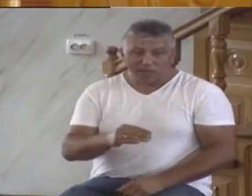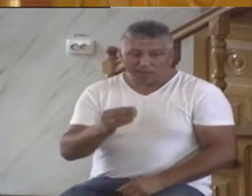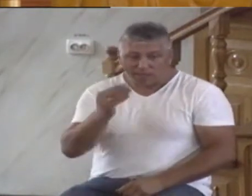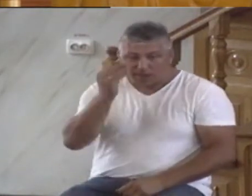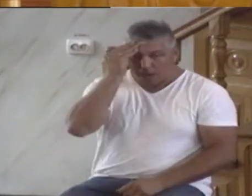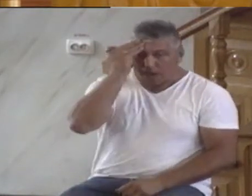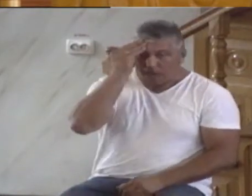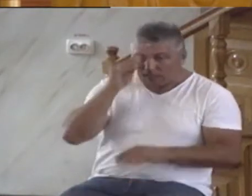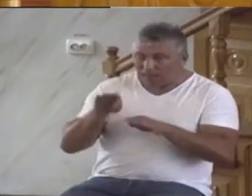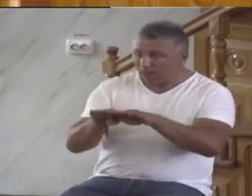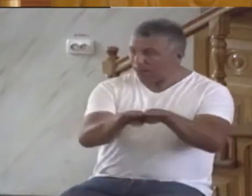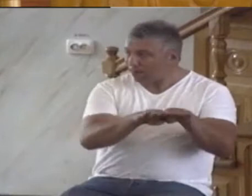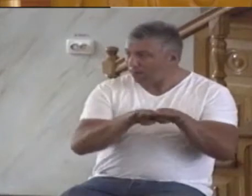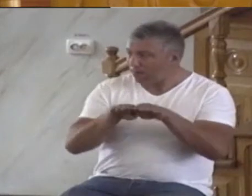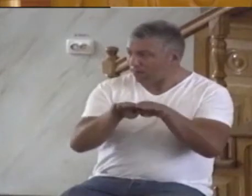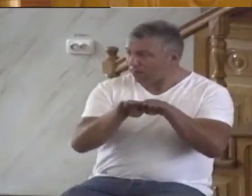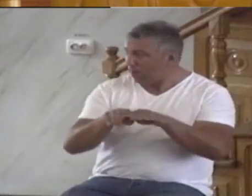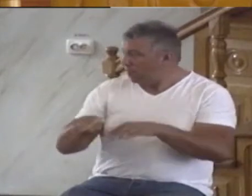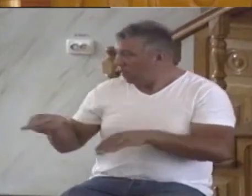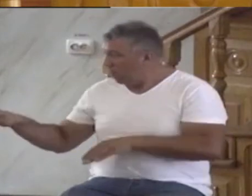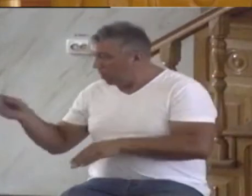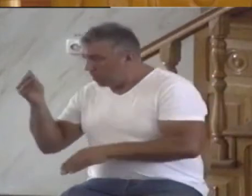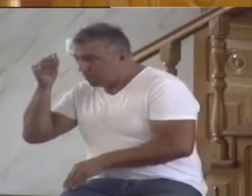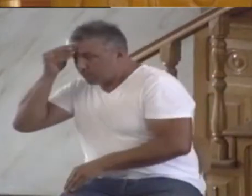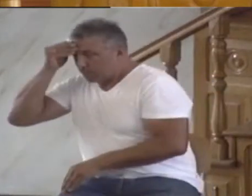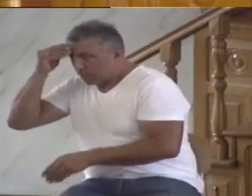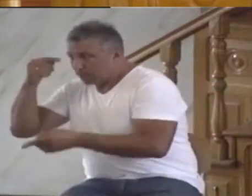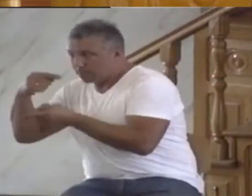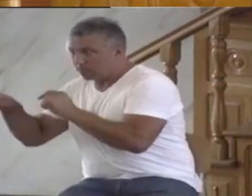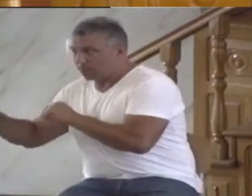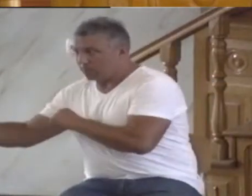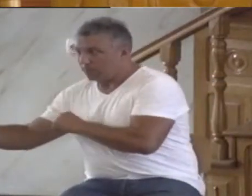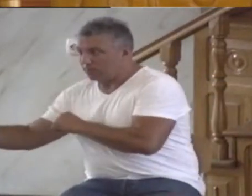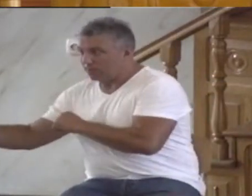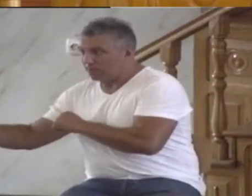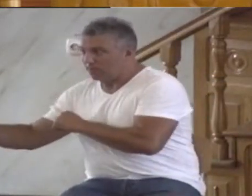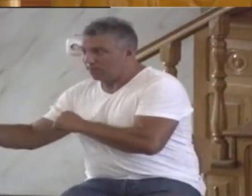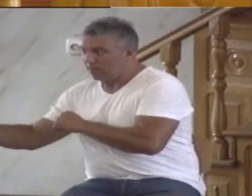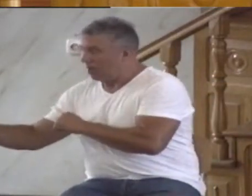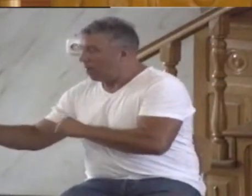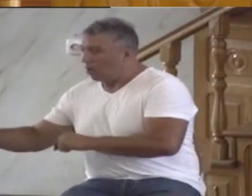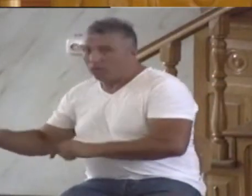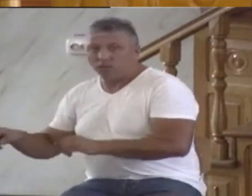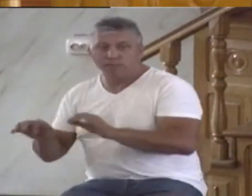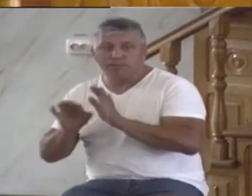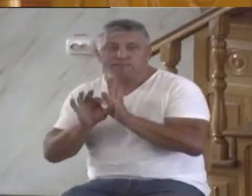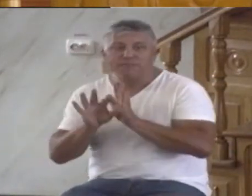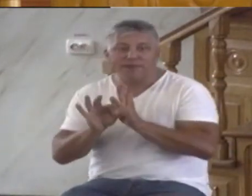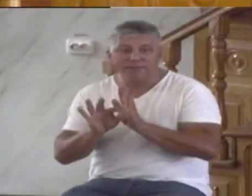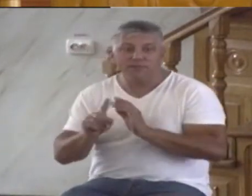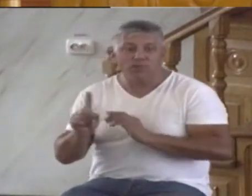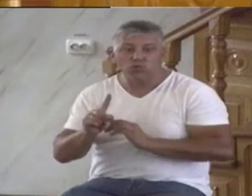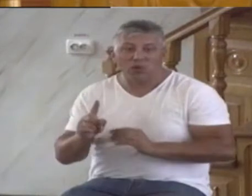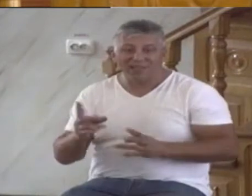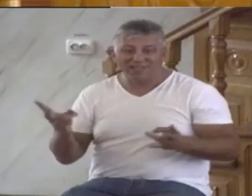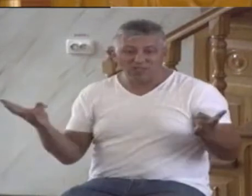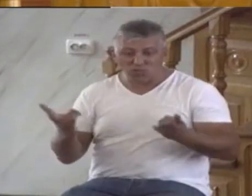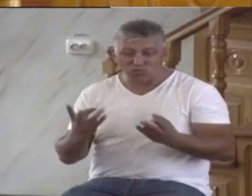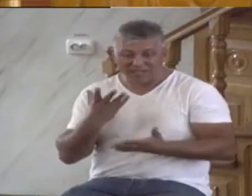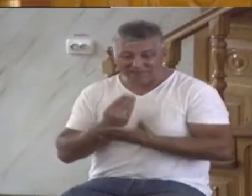то время, когда все было сконцентрировано на правильном исполнении